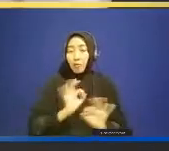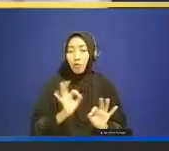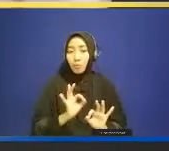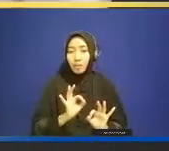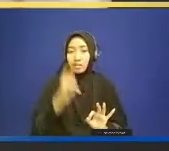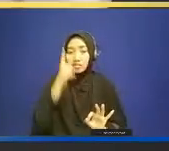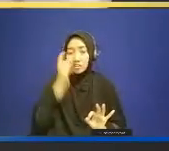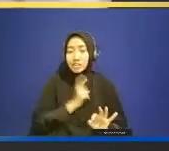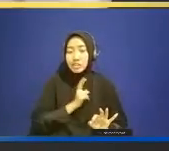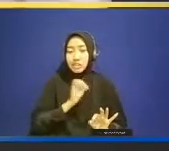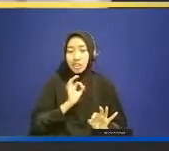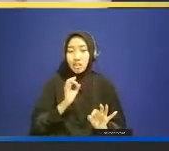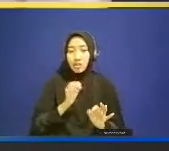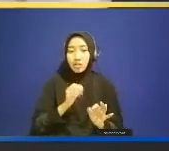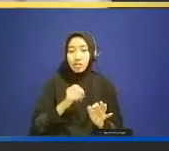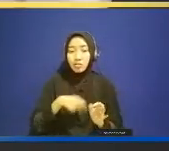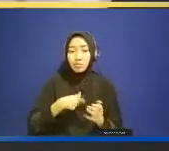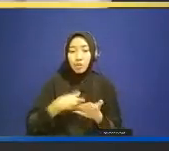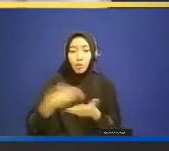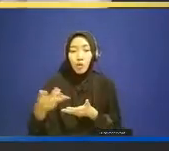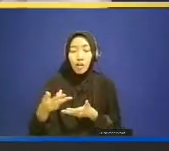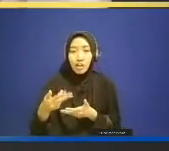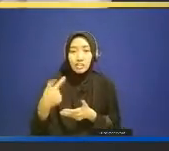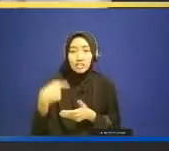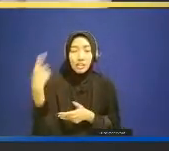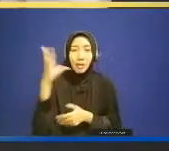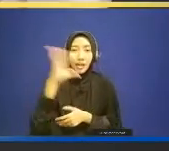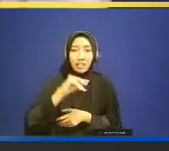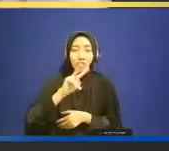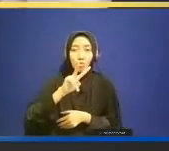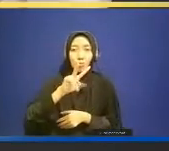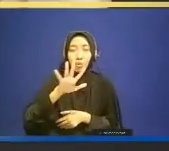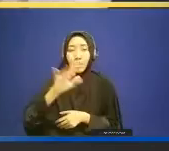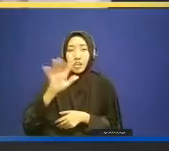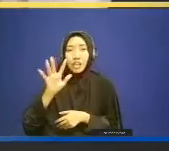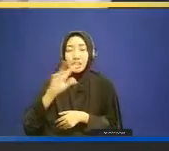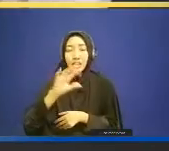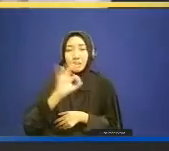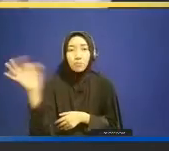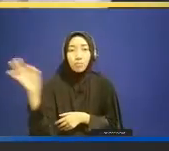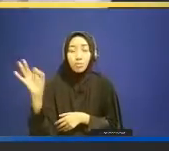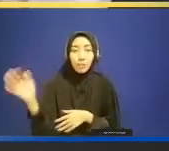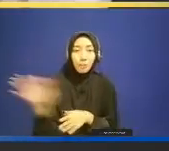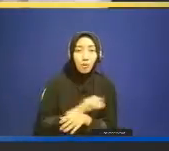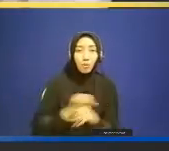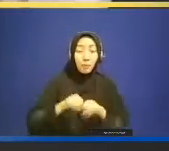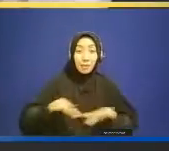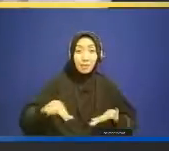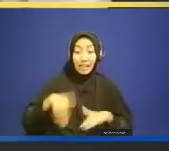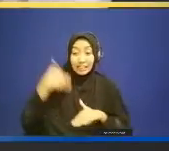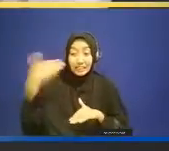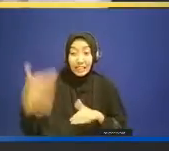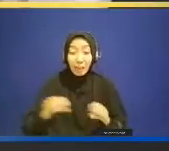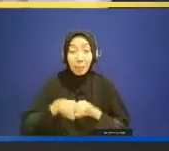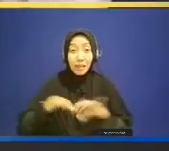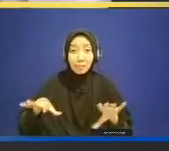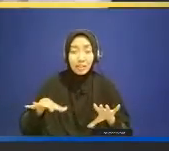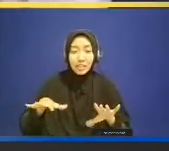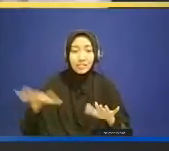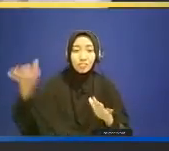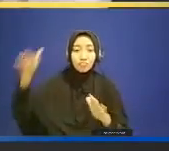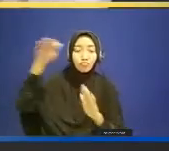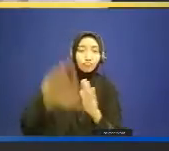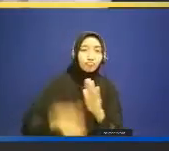insecure kira-kira pengeluaran per harinya Rp25.000 sebelum pandemia belum pandemic S8 demi dia akan